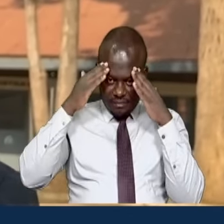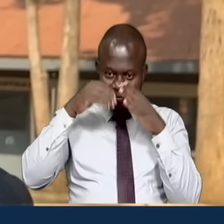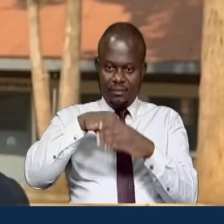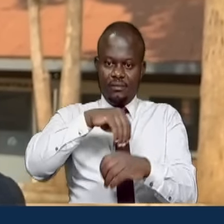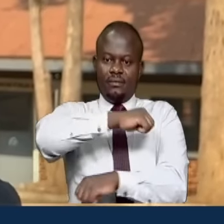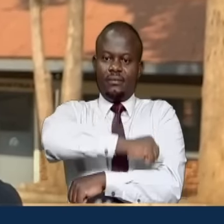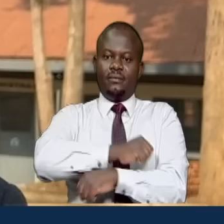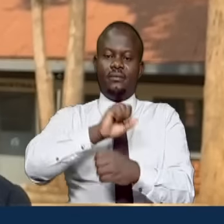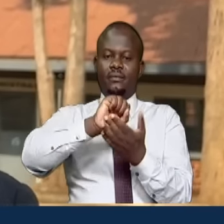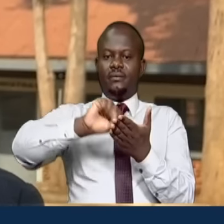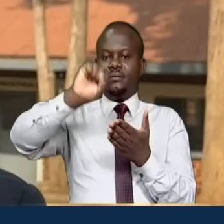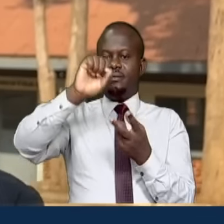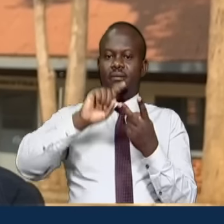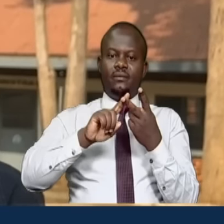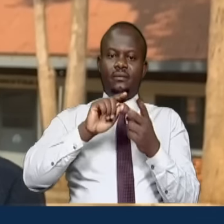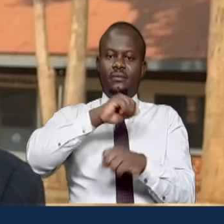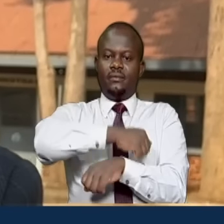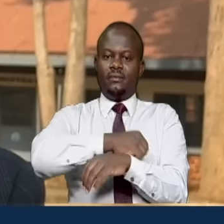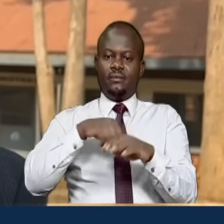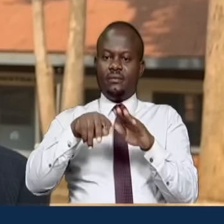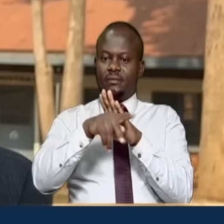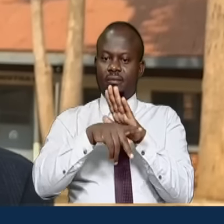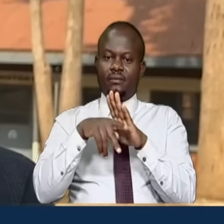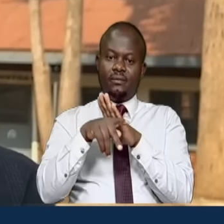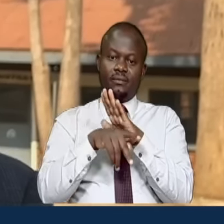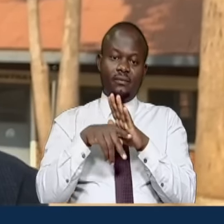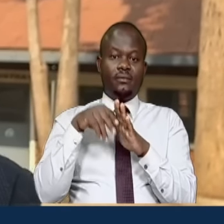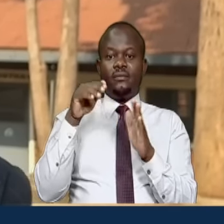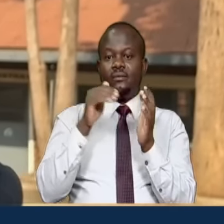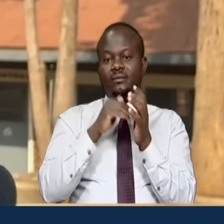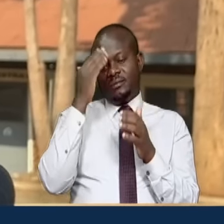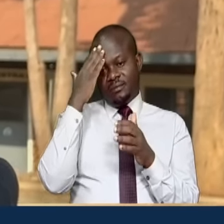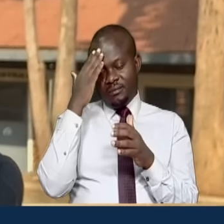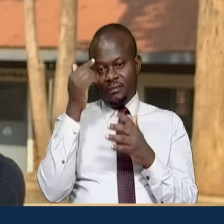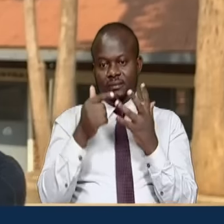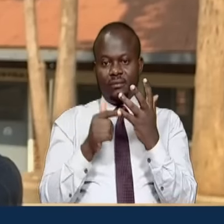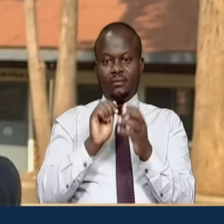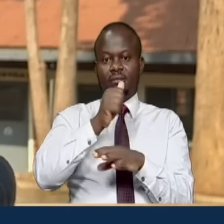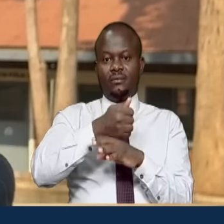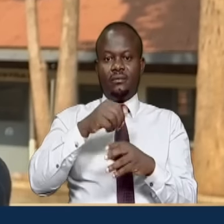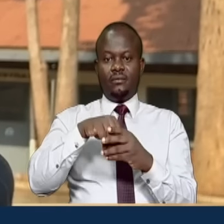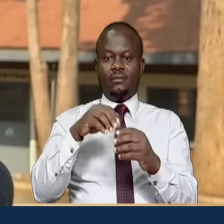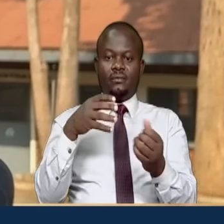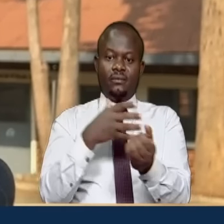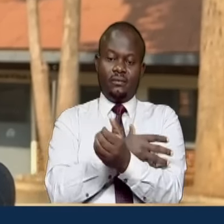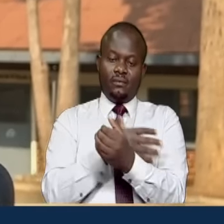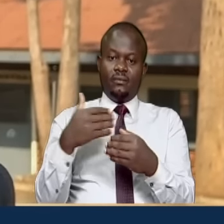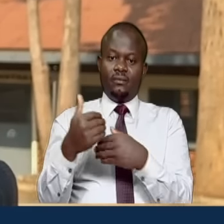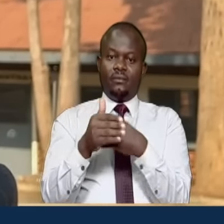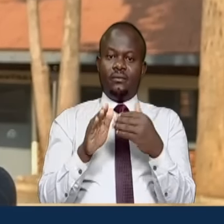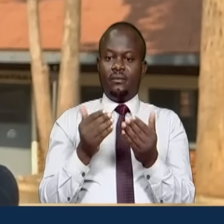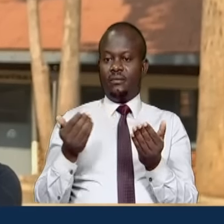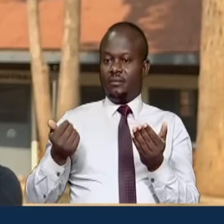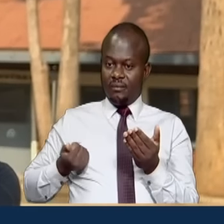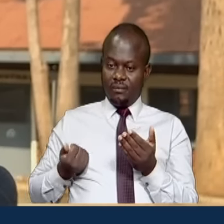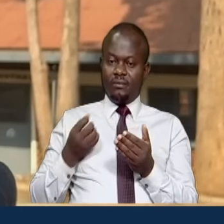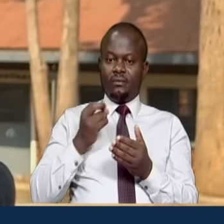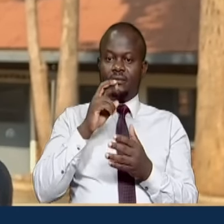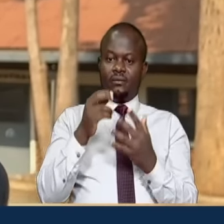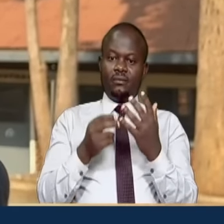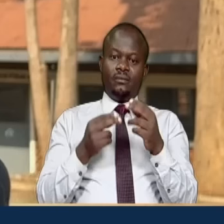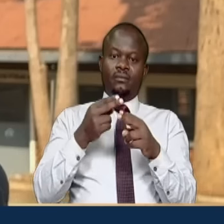ya segonderi ndetse n'amashuri abanza. Murabizi ibyagiye bishyirwamo imbaraga nk'ibyumba by'umukobwa cyangwa se ibyo